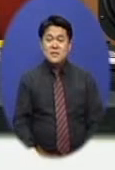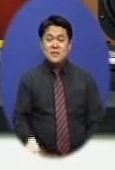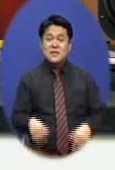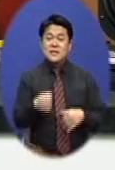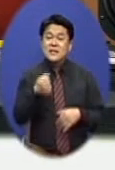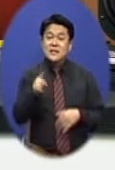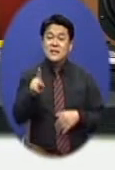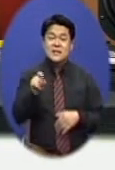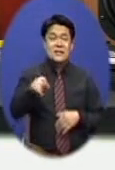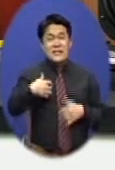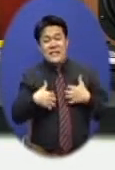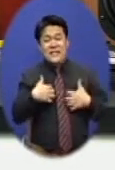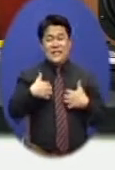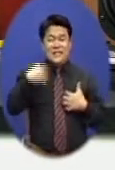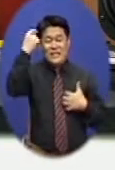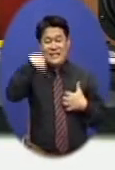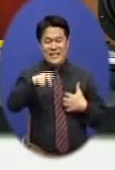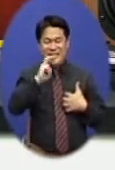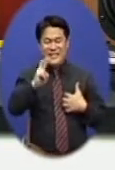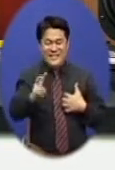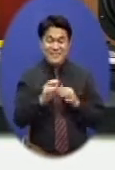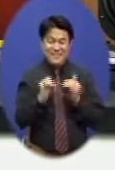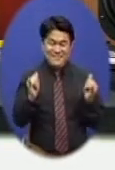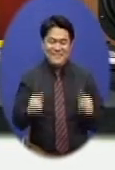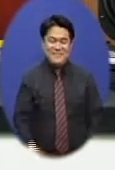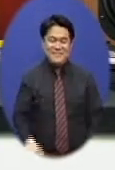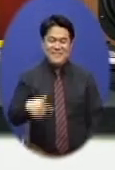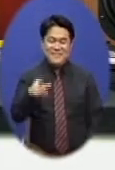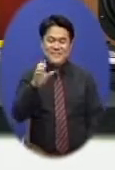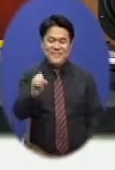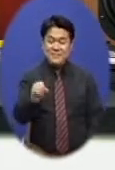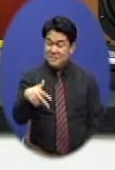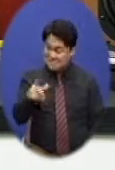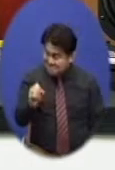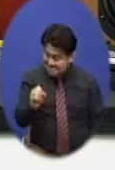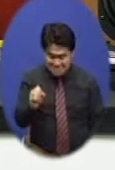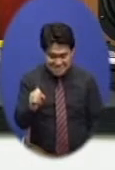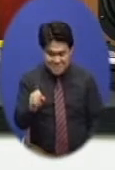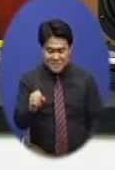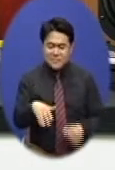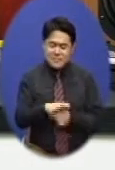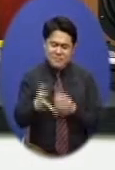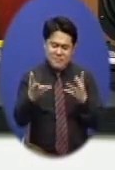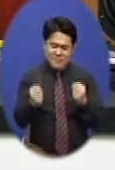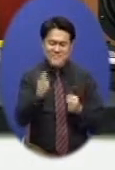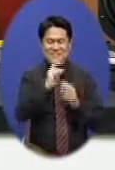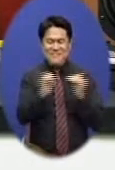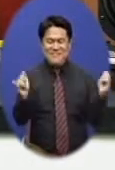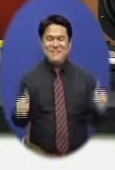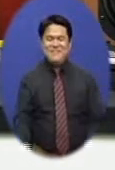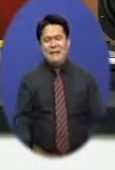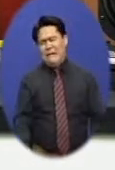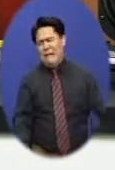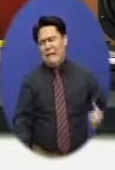히. 희열을 느끼면서 노래하는 가수. 네. 정. 네. 정. 네. 정이 많은 가수.